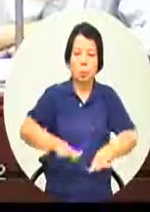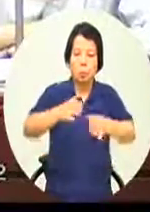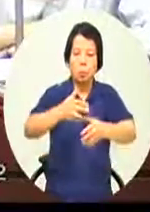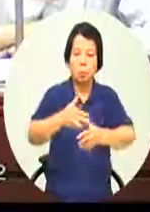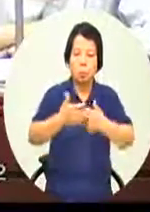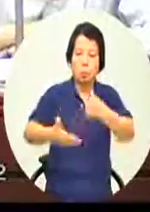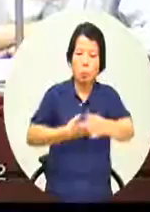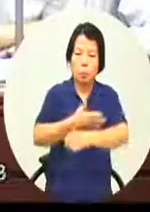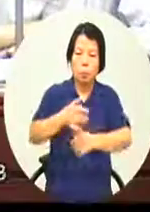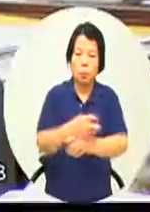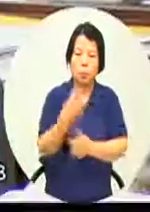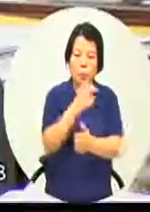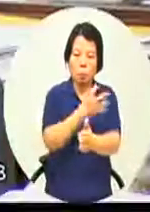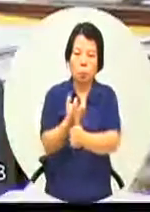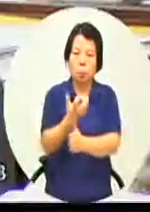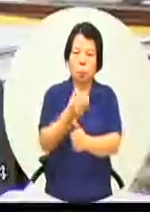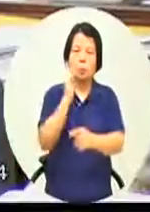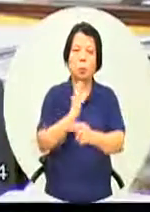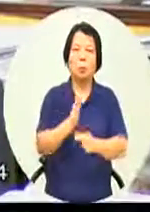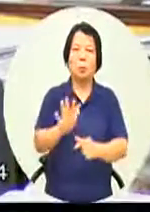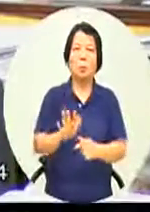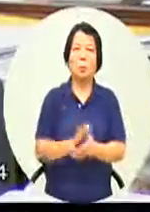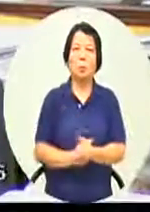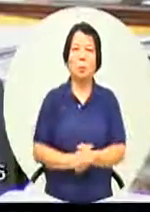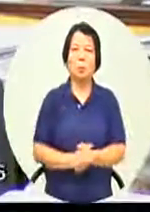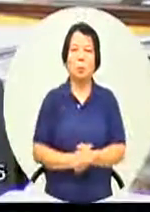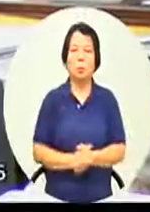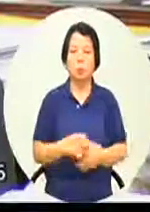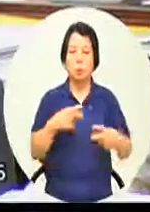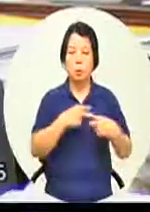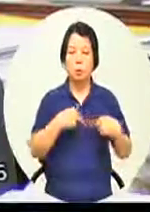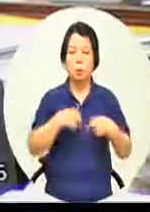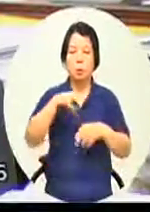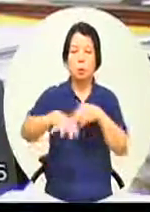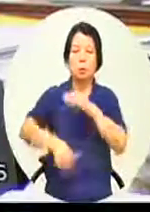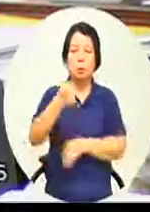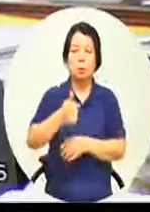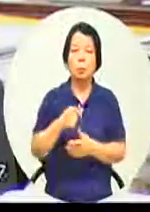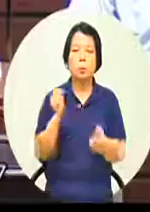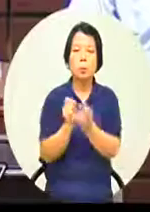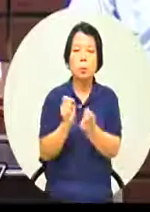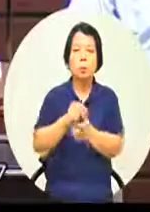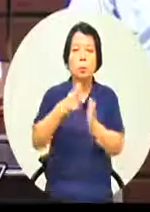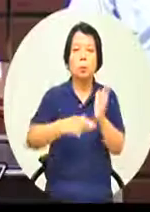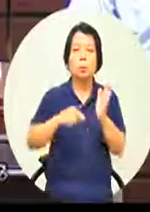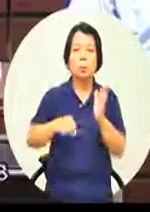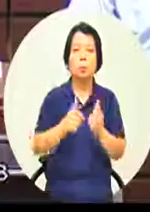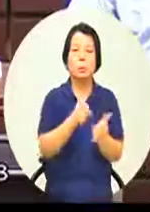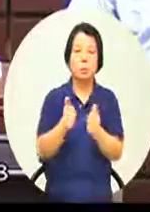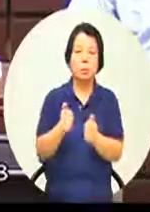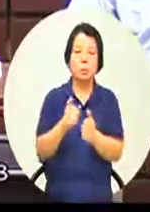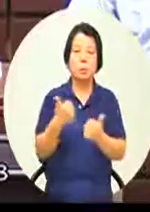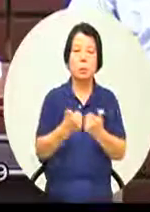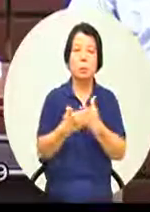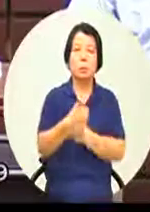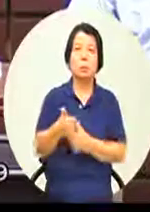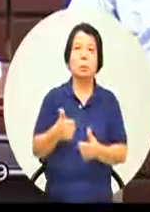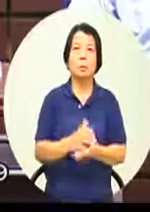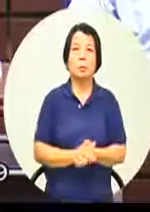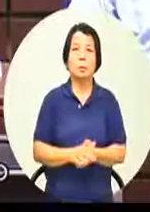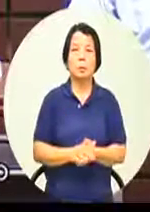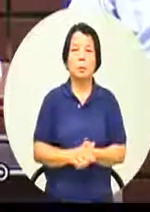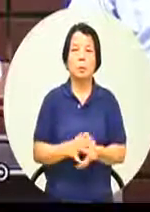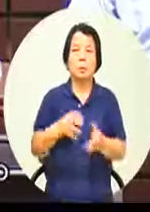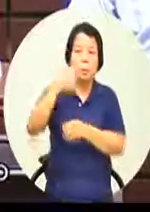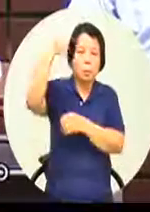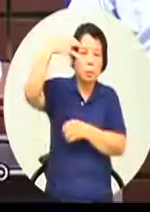面。 好，请那个蔡局长简单答复。 好，谢谢主席，谢谢张议员。我向阳